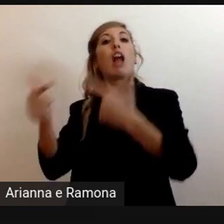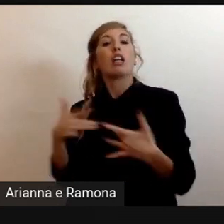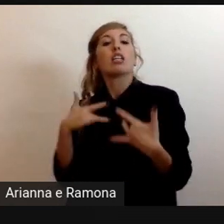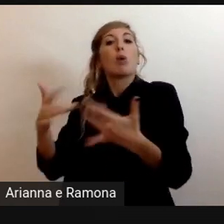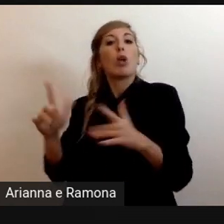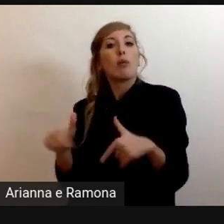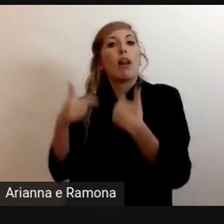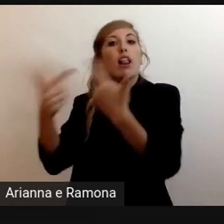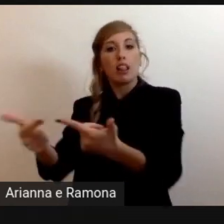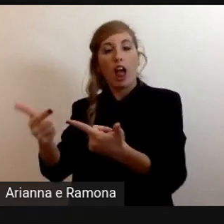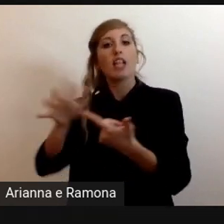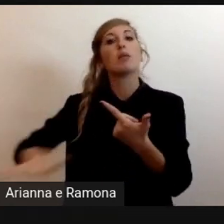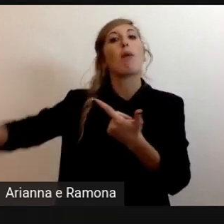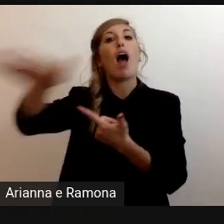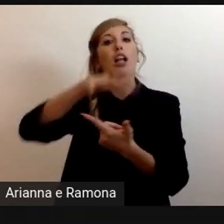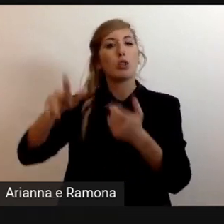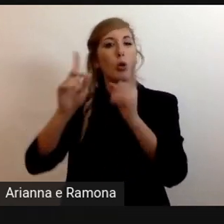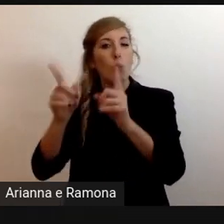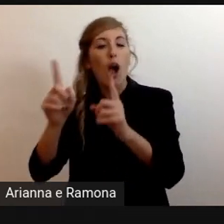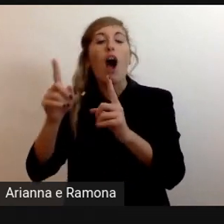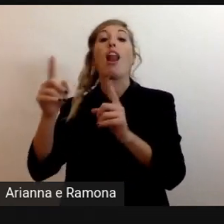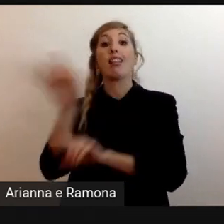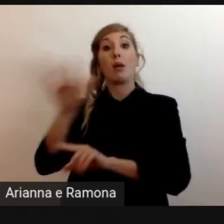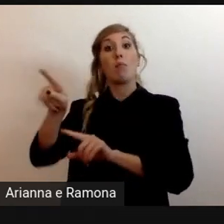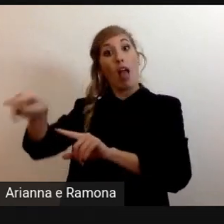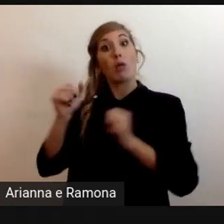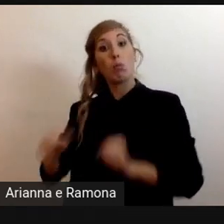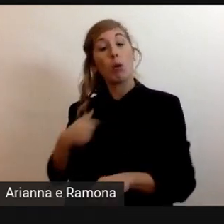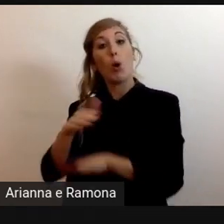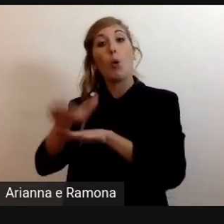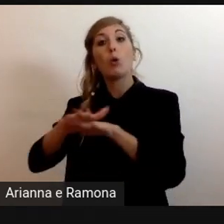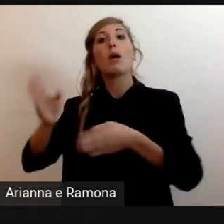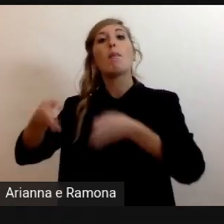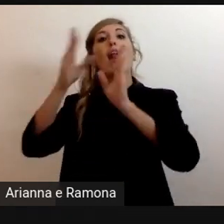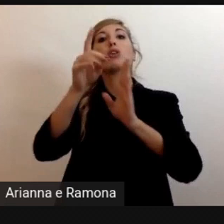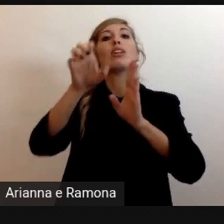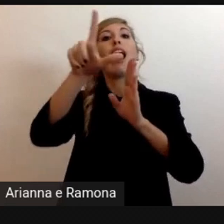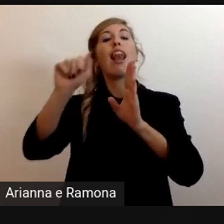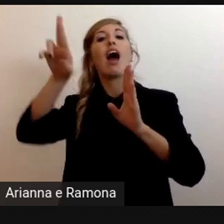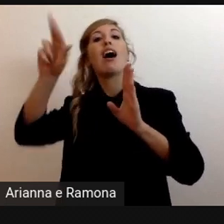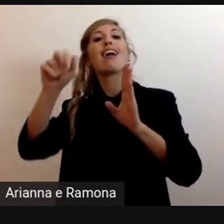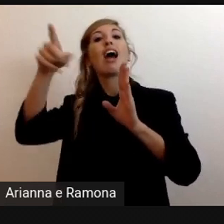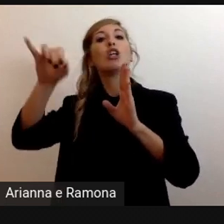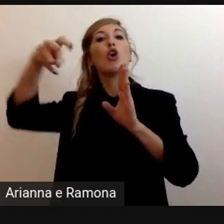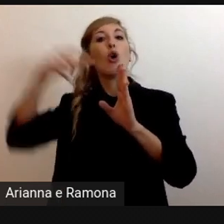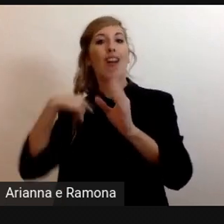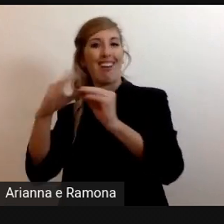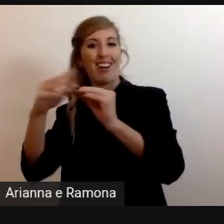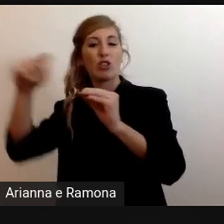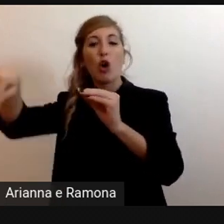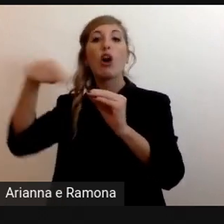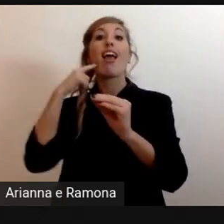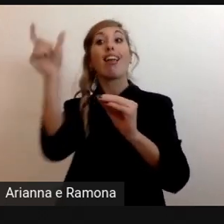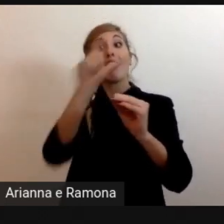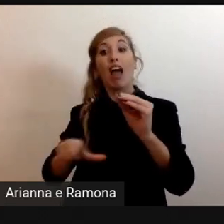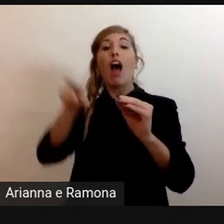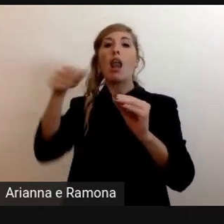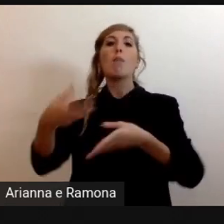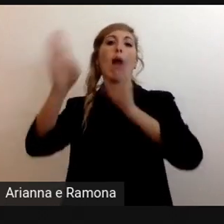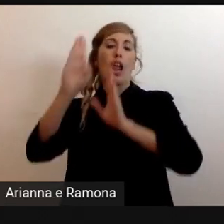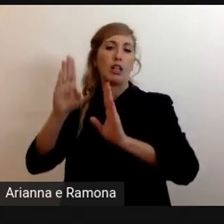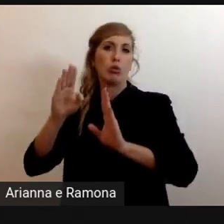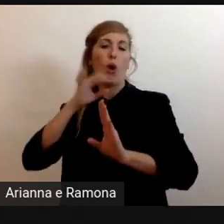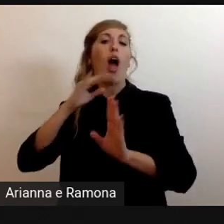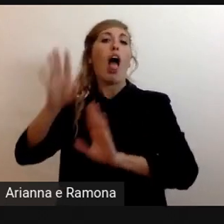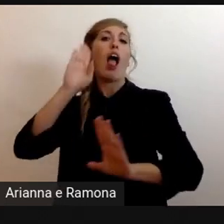de blanck che è il palazzo della ragione uno dei più antichi palazzi comunali italia e in questo modo ardente